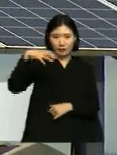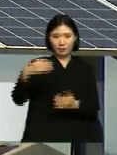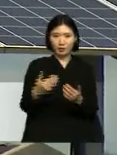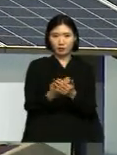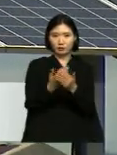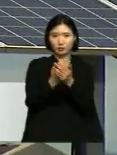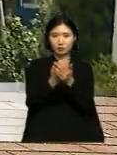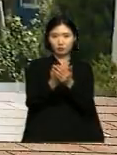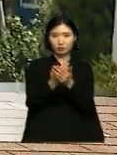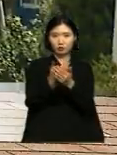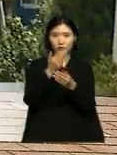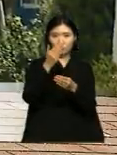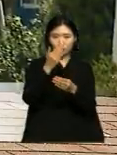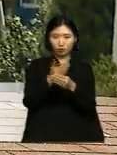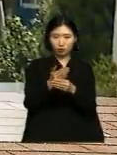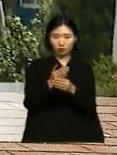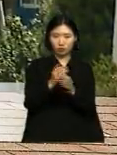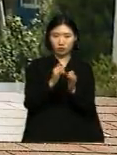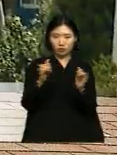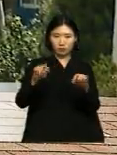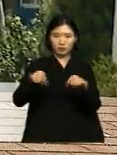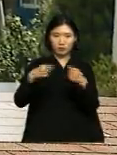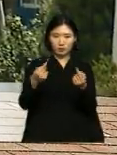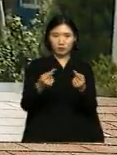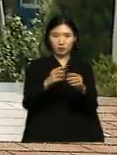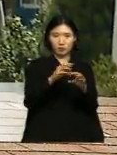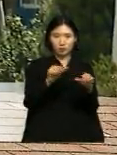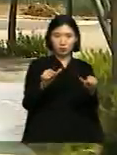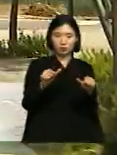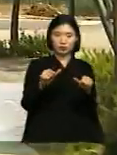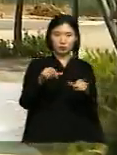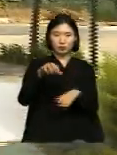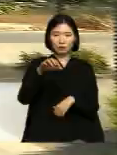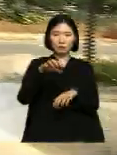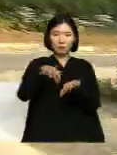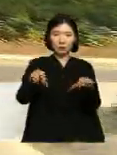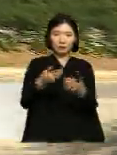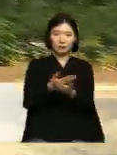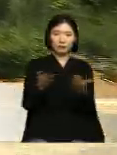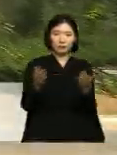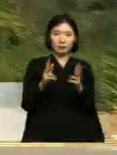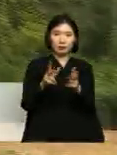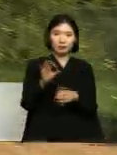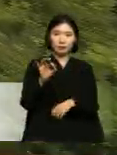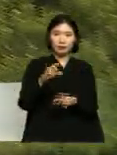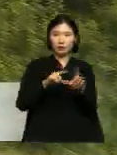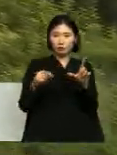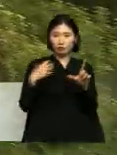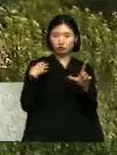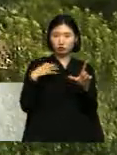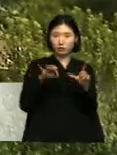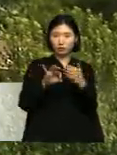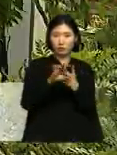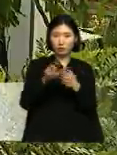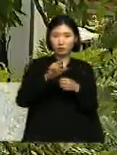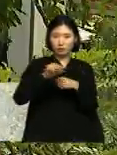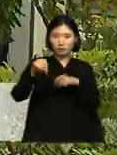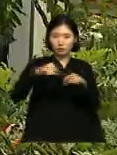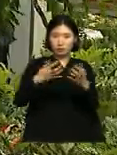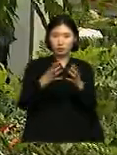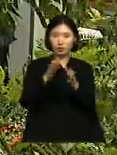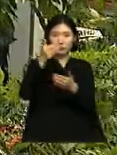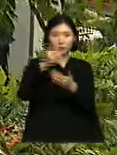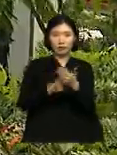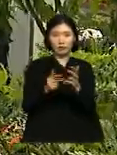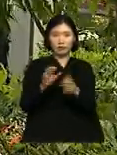주최로 참여시키는 제도입니다 토지나 부지를 마을에서 제공하고 사업비 일부를 부담하면 자치단체가 나무 사업들을